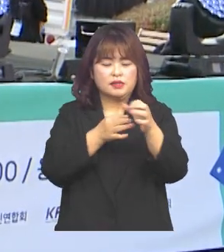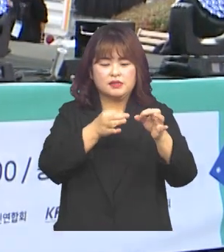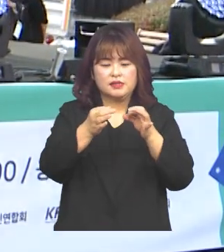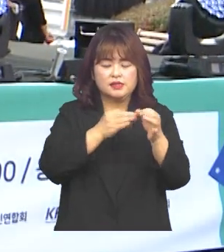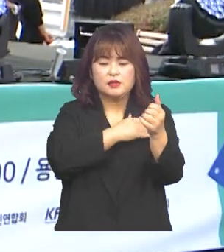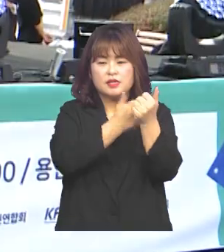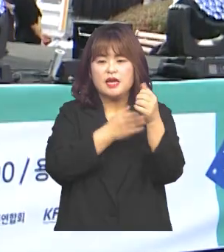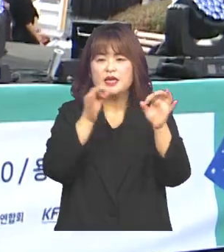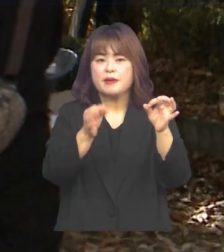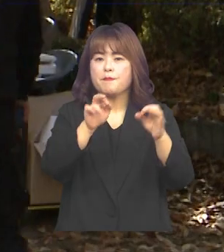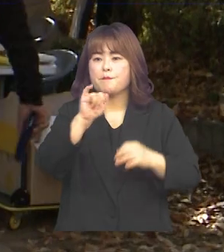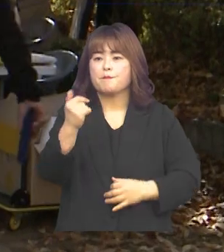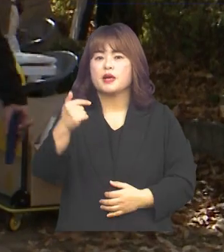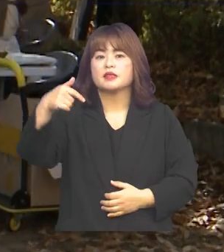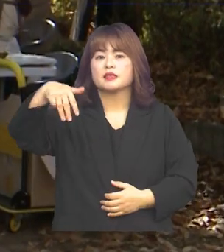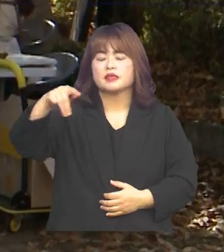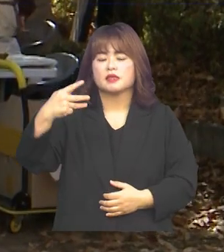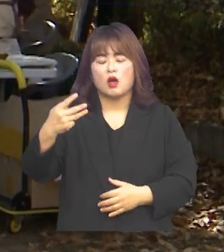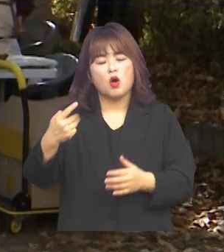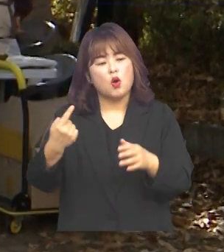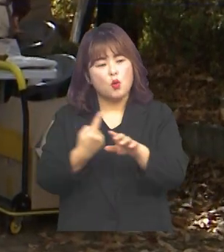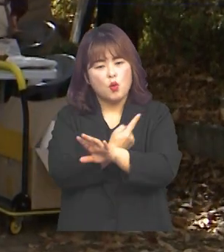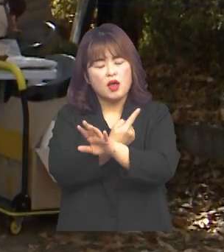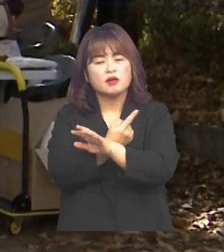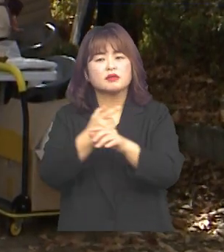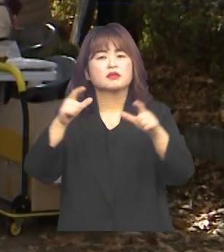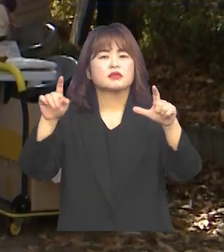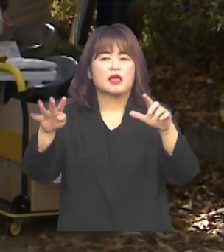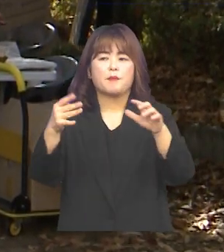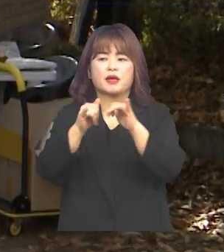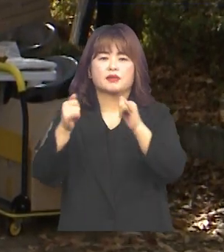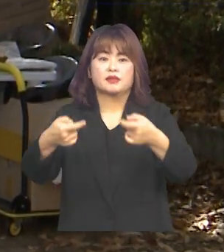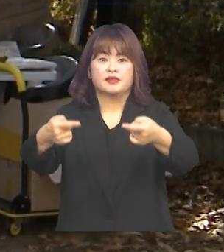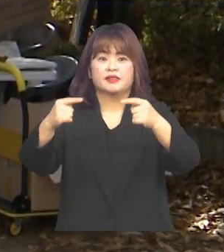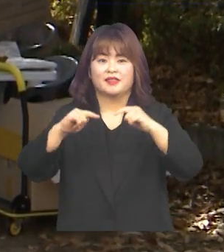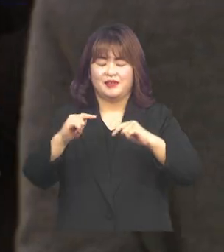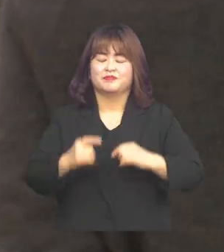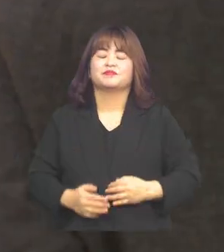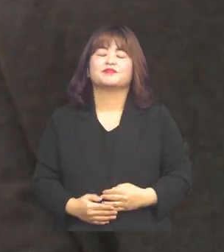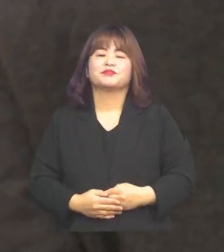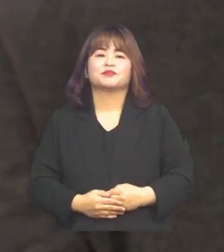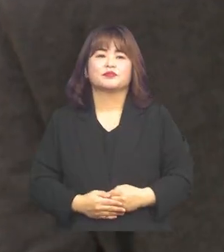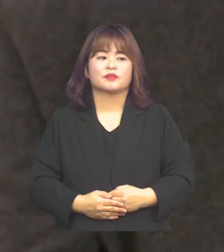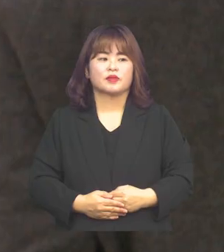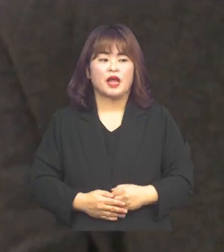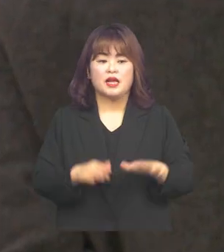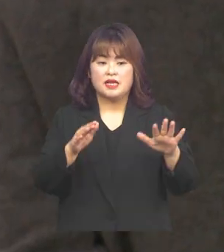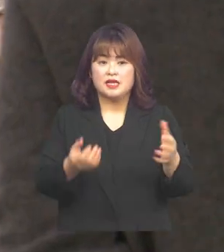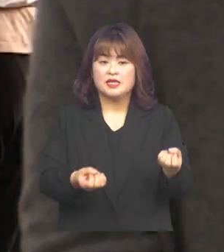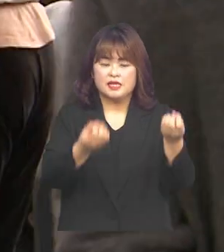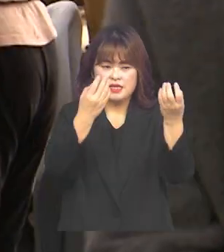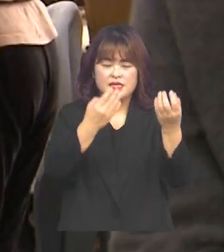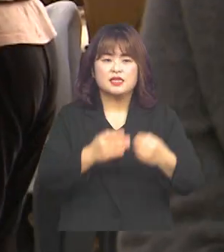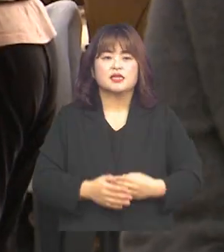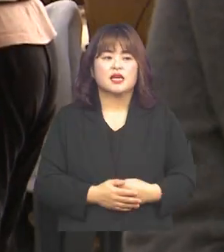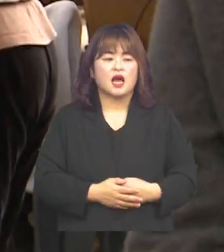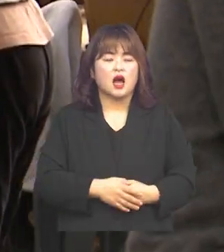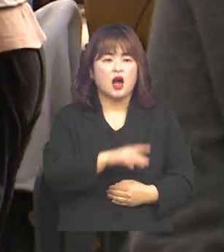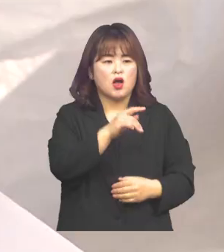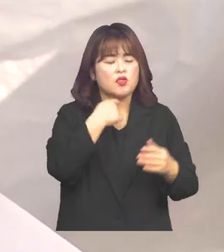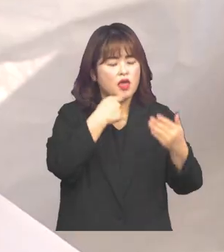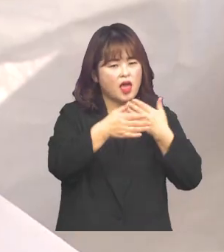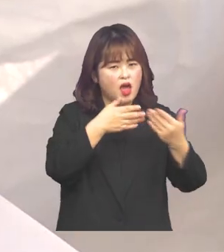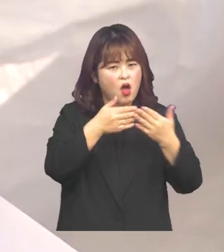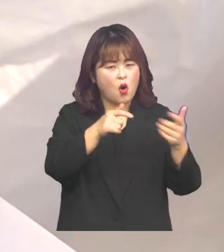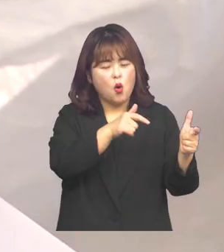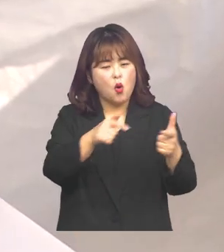경기도시장상권진흥원 김민철 원장, 시민 등 400여 명이 참석해 자리를 빛냈습니다. 이날 64개의